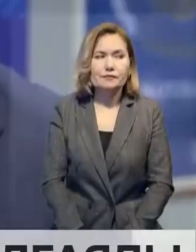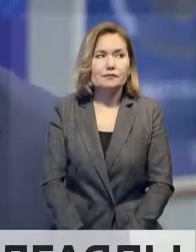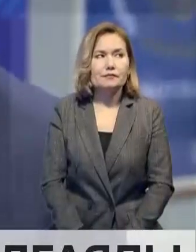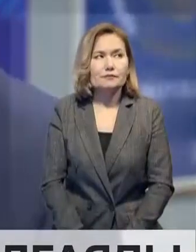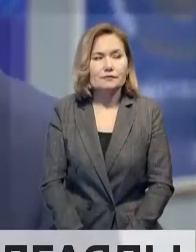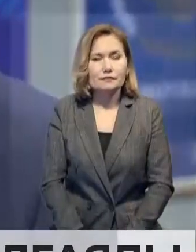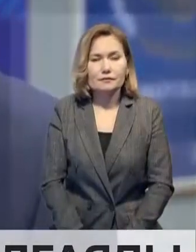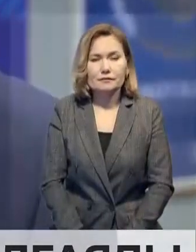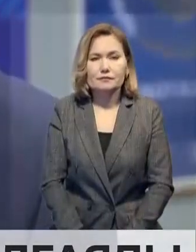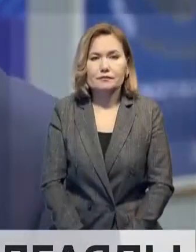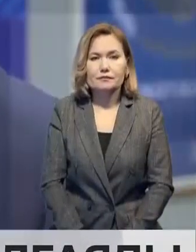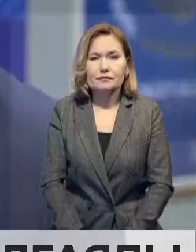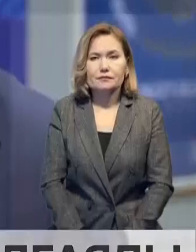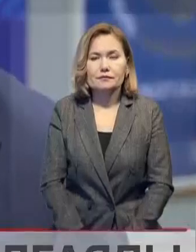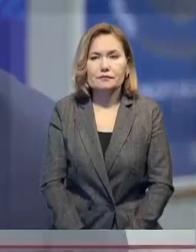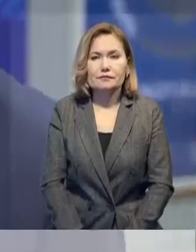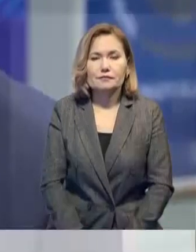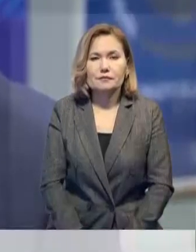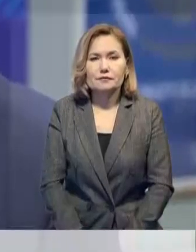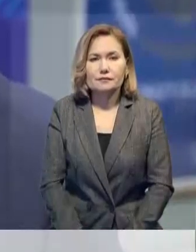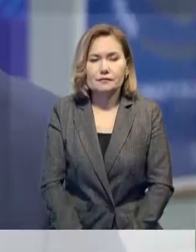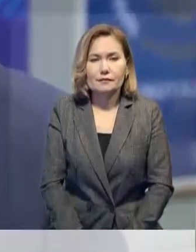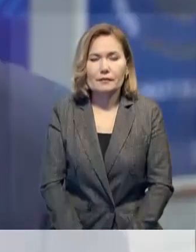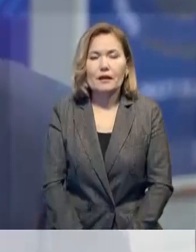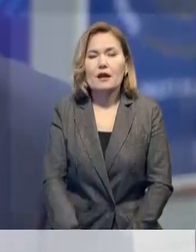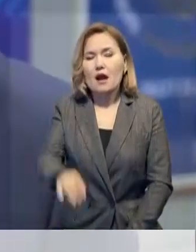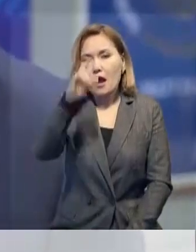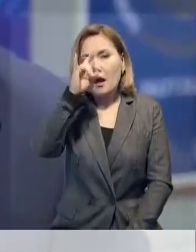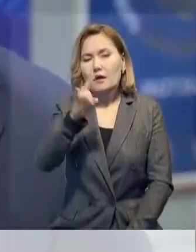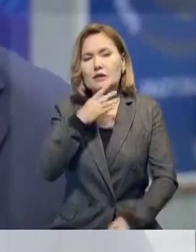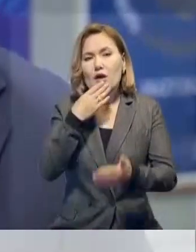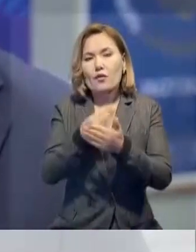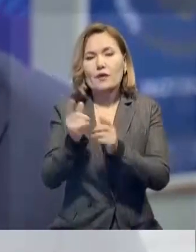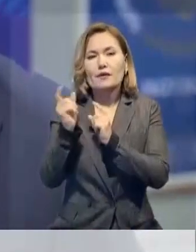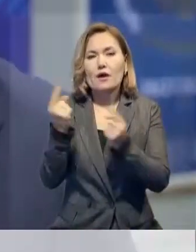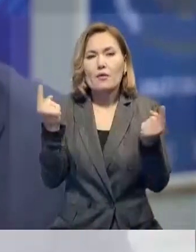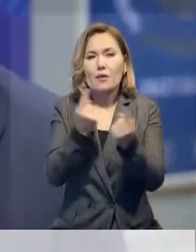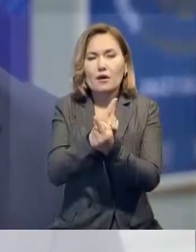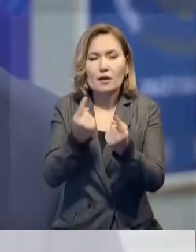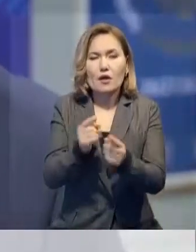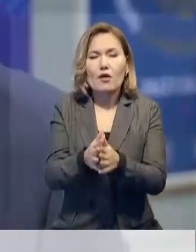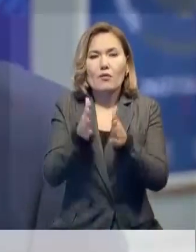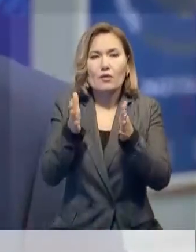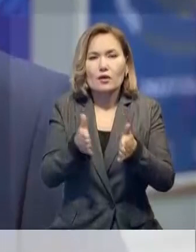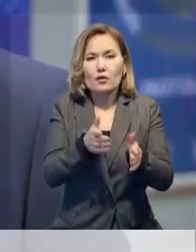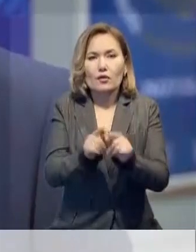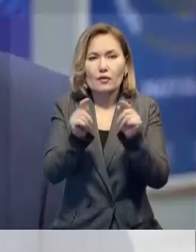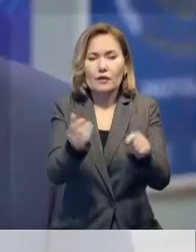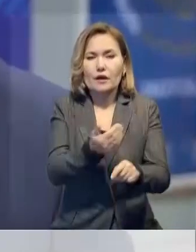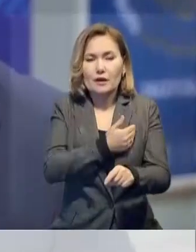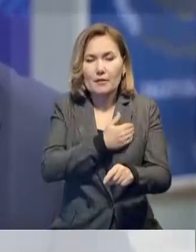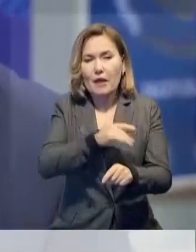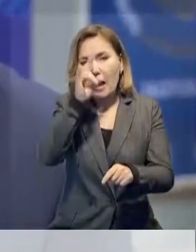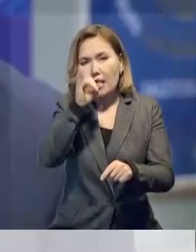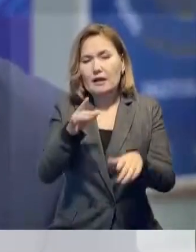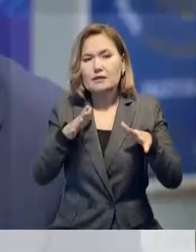Развитие своих транзитных транзитного потенциала. Қазақстан өзінің транзит әлеуетін арттыруға мүдделі. Бүгін біздер елдер